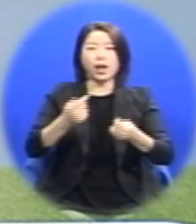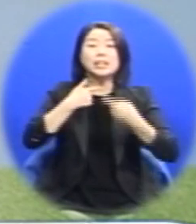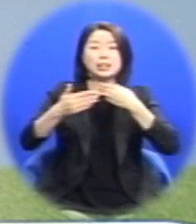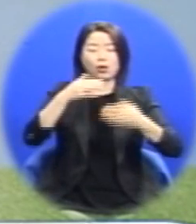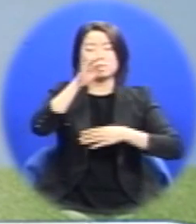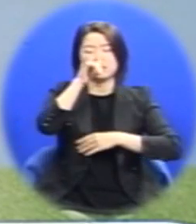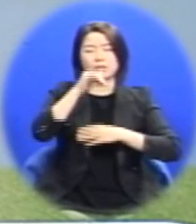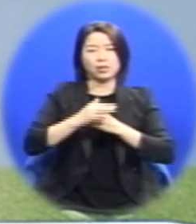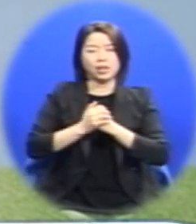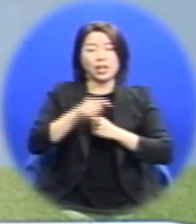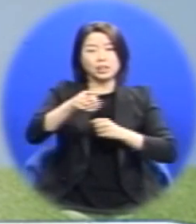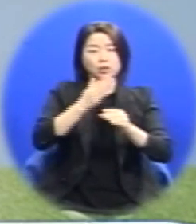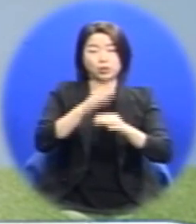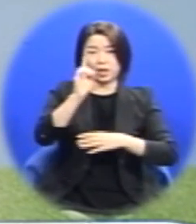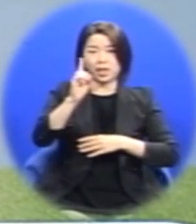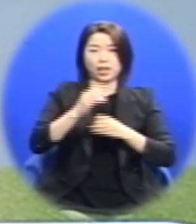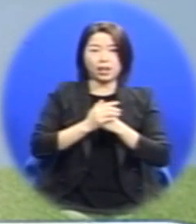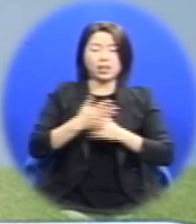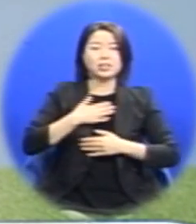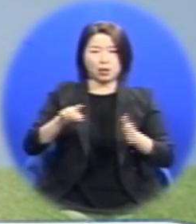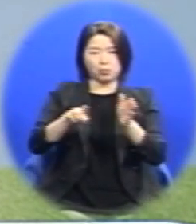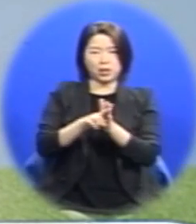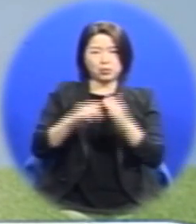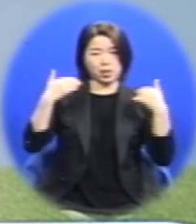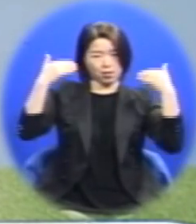했습니다. 그 중에 하나가 제 믿음이 자란